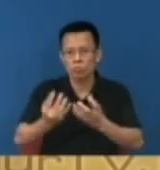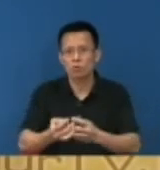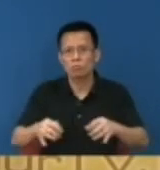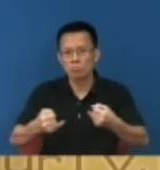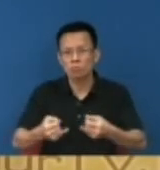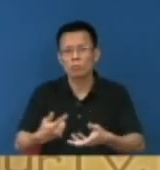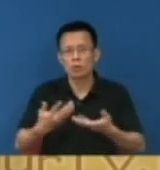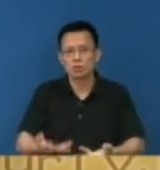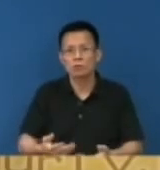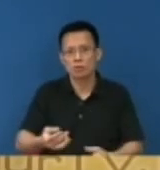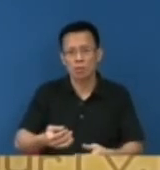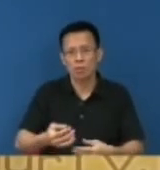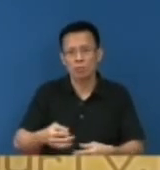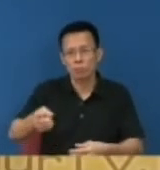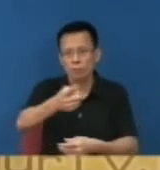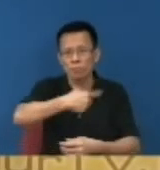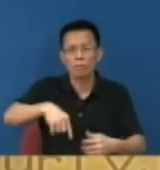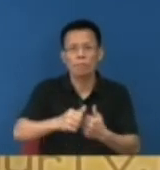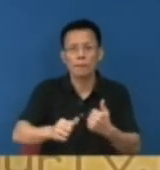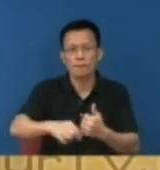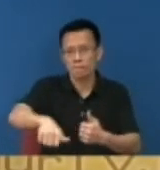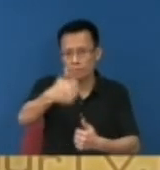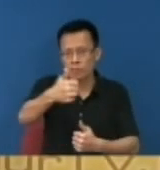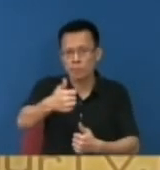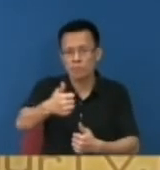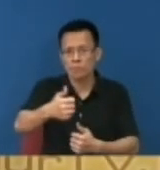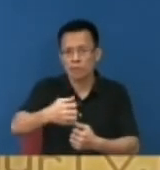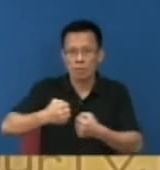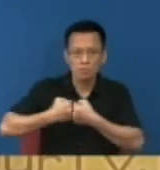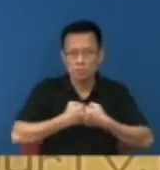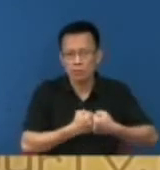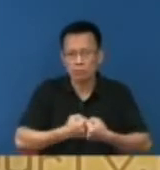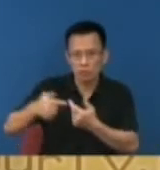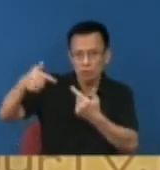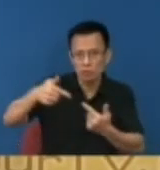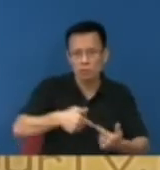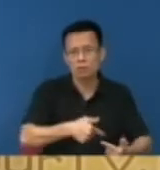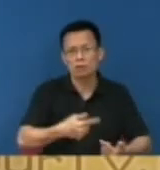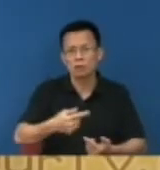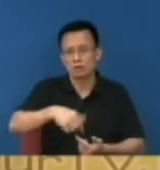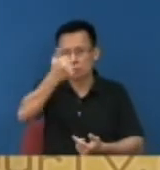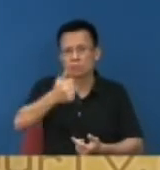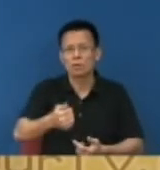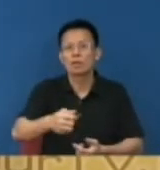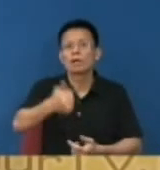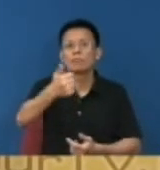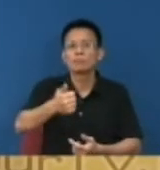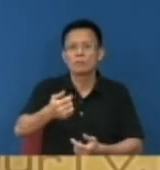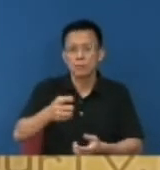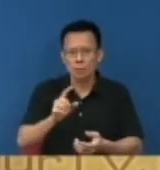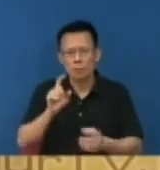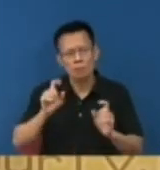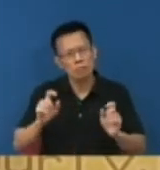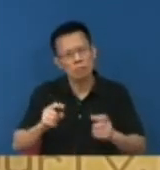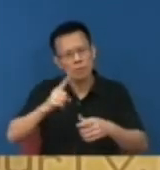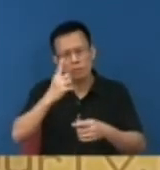性嘅係爭取連任，可能係啱嘅，因為你可能有機會做到。但係點解新嘅區都係要你去壟